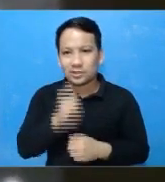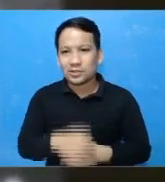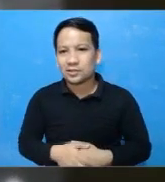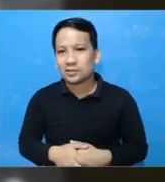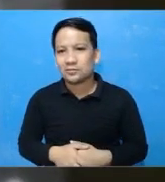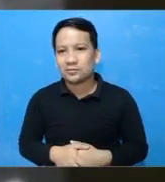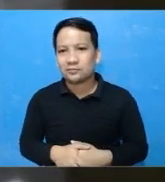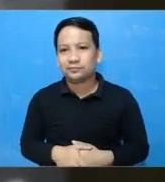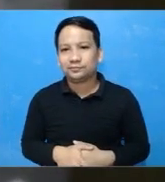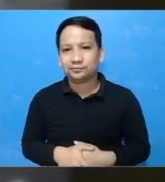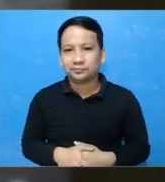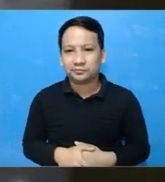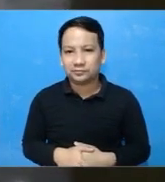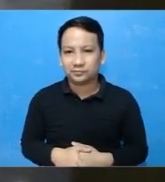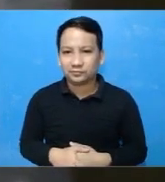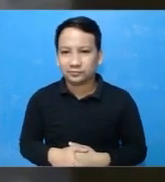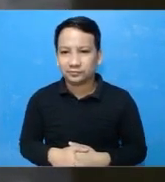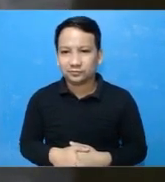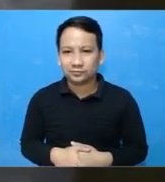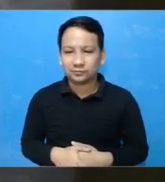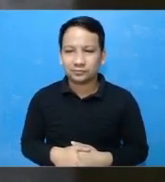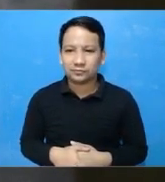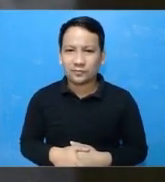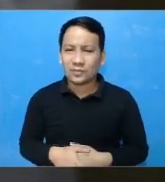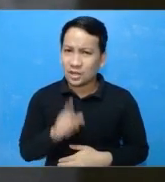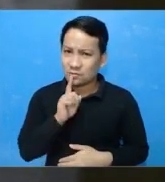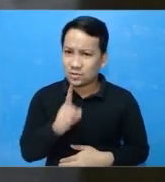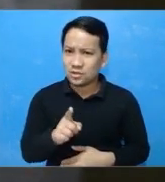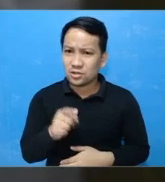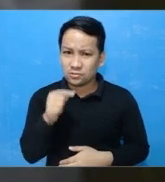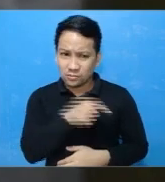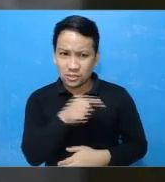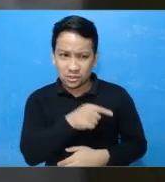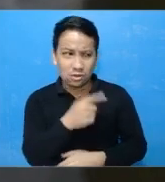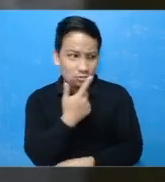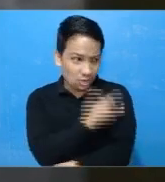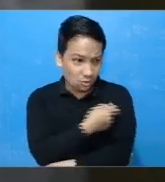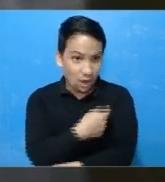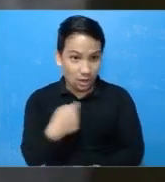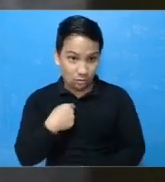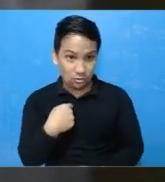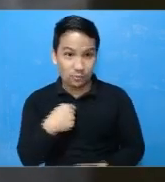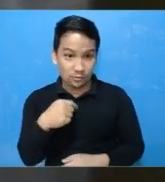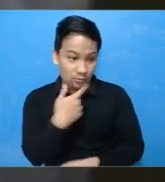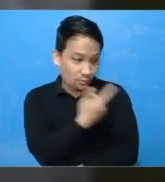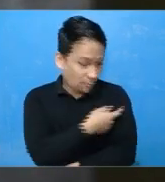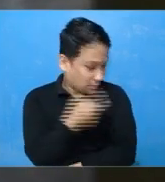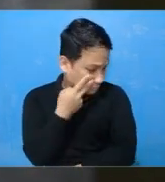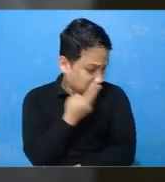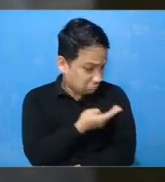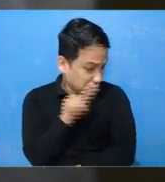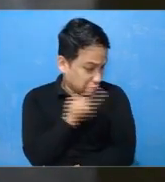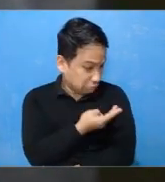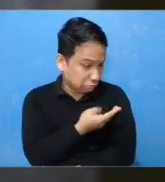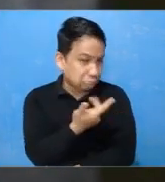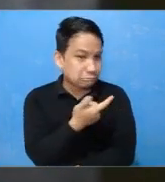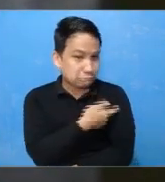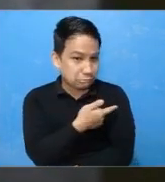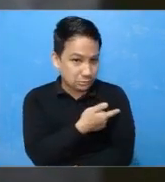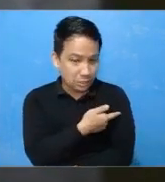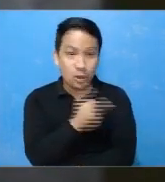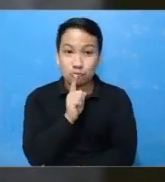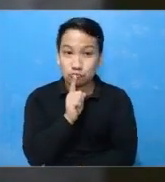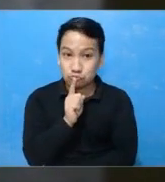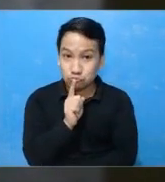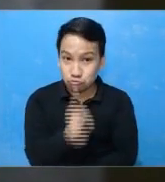ng netizen na ito, dapat din sa nagpapabakuna, tignan talaga yung proseso ng mismong pagturok sa kanila kahit sila ay natatakot